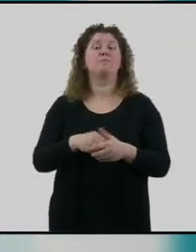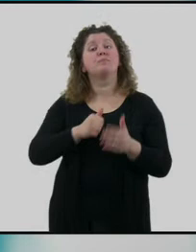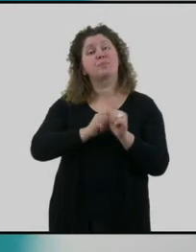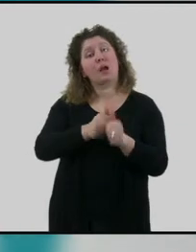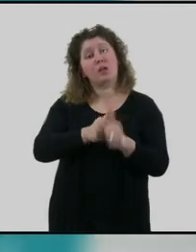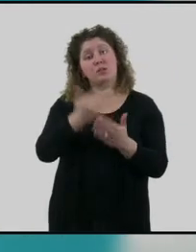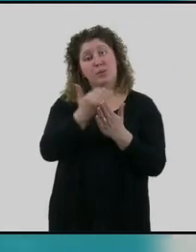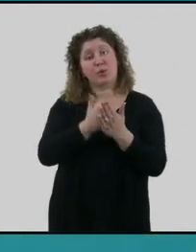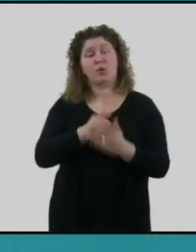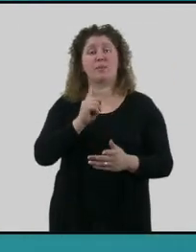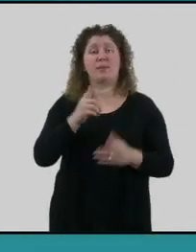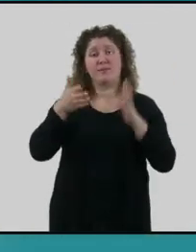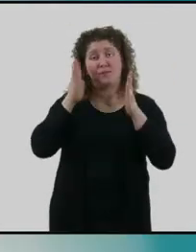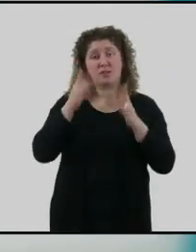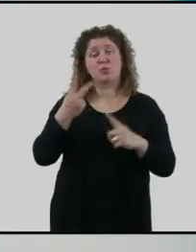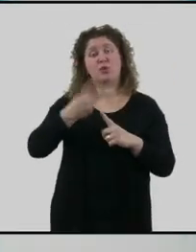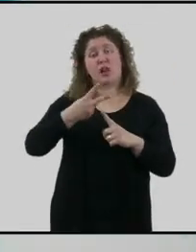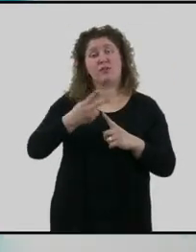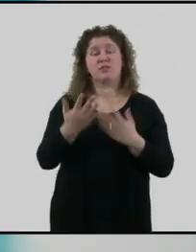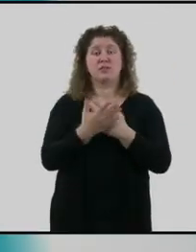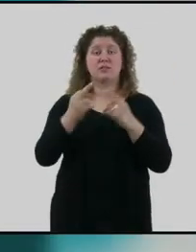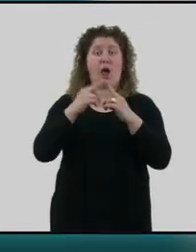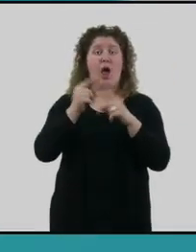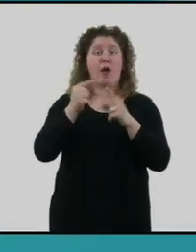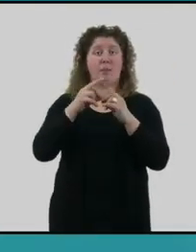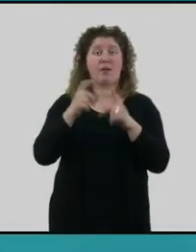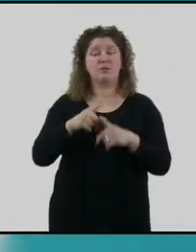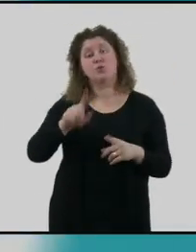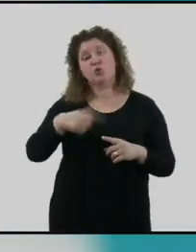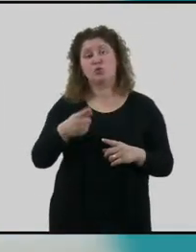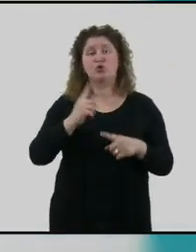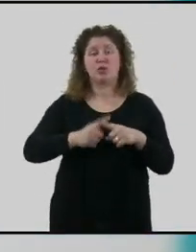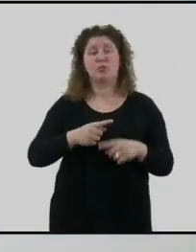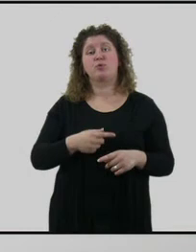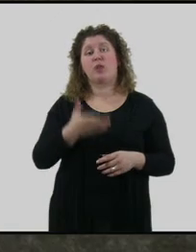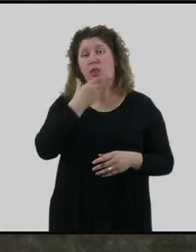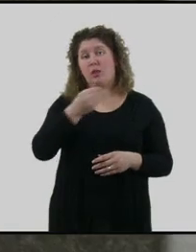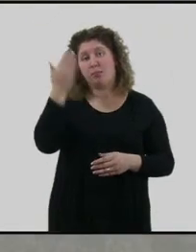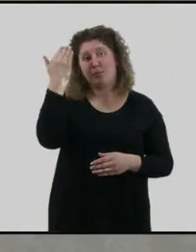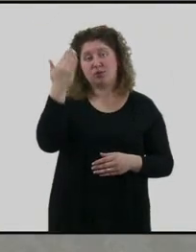redakcija@zapad.tv, pratite program i Facebook televizije Zapad. Do sljedeće emisije, lijep pozdrav!